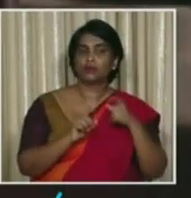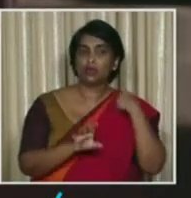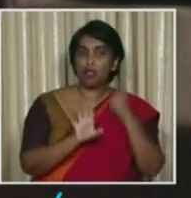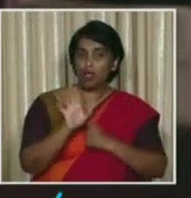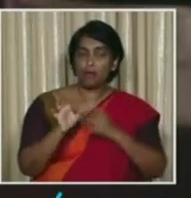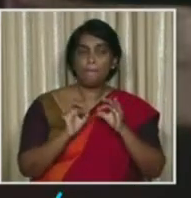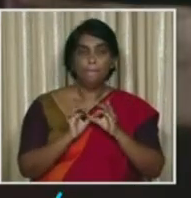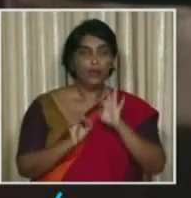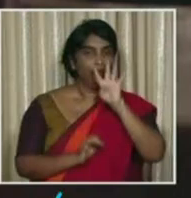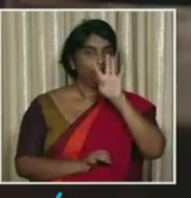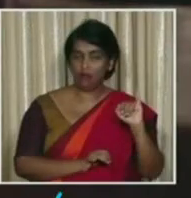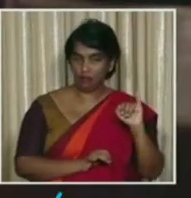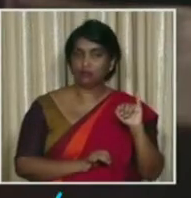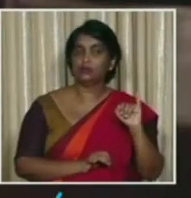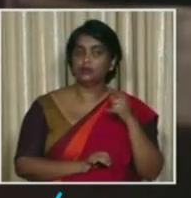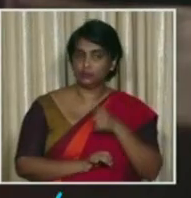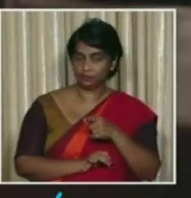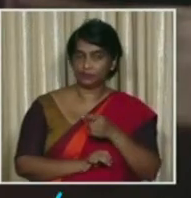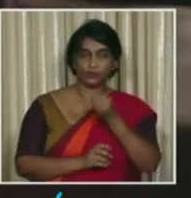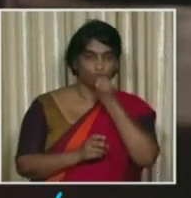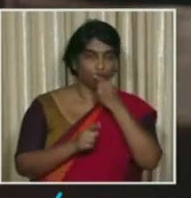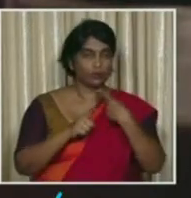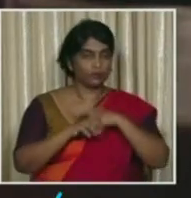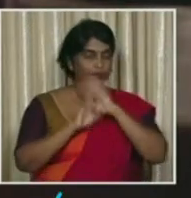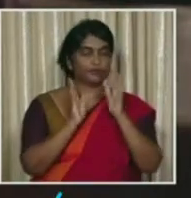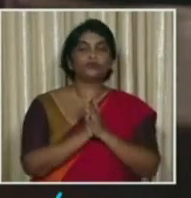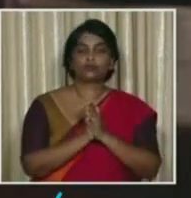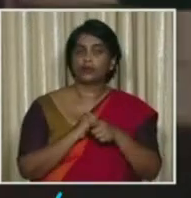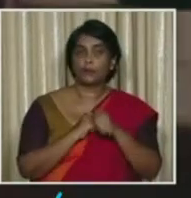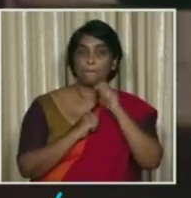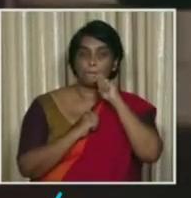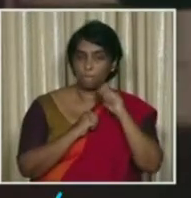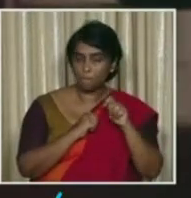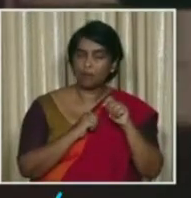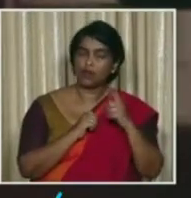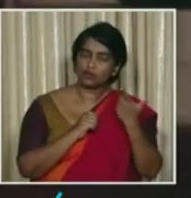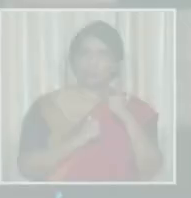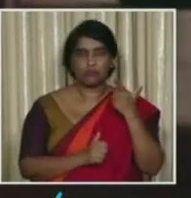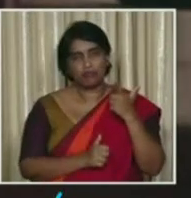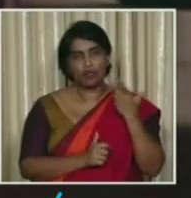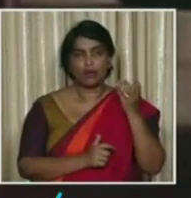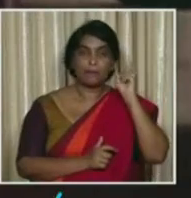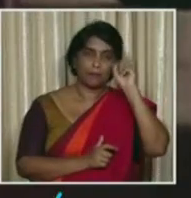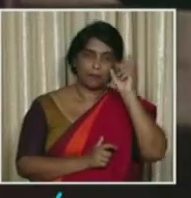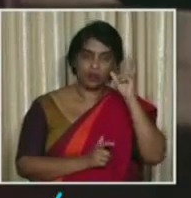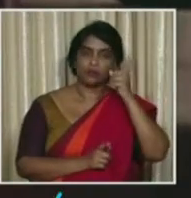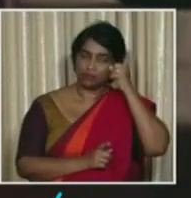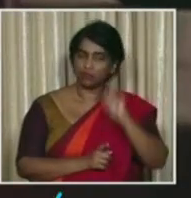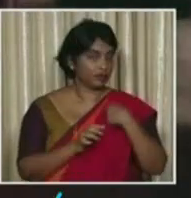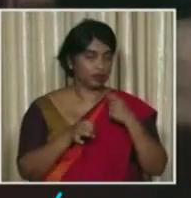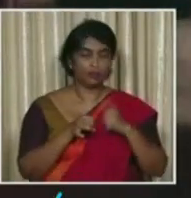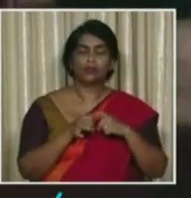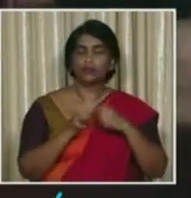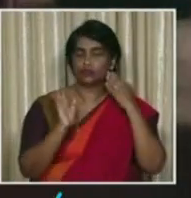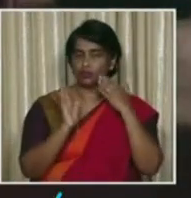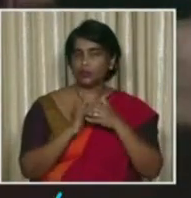බිලියන 4.6ක් ගරු මන්ත්‍රීතුමා ආරපාන නඩත්තු මේ කාරණා වෙනුවෙන් අපි වියදම් කරනවා. මොනහරි මාළු එහෙම නැත්නම් බිත්තර ඒවා අනිවාර්යයෙන්ම ලබා